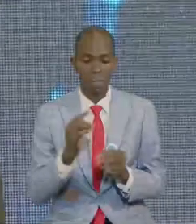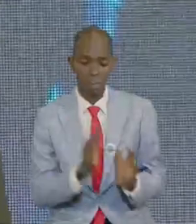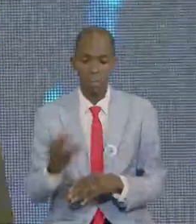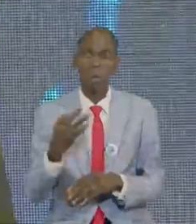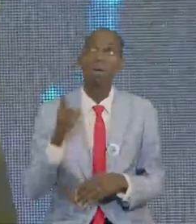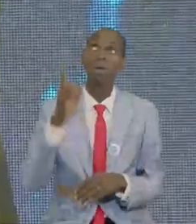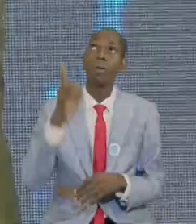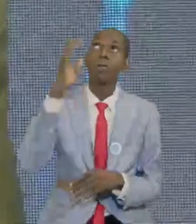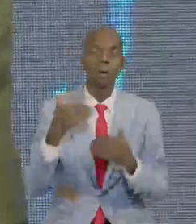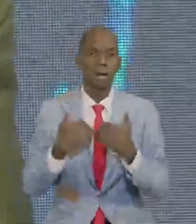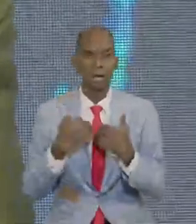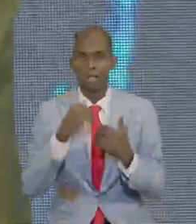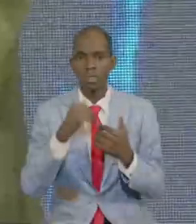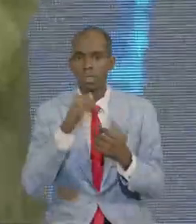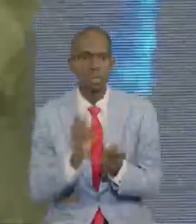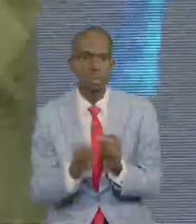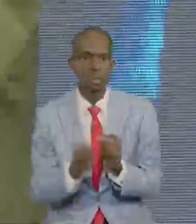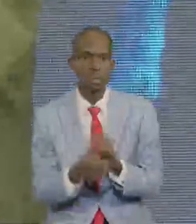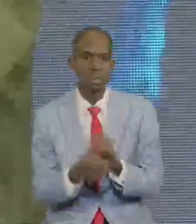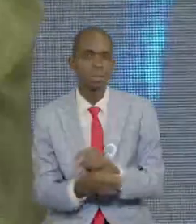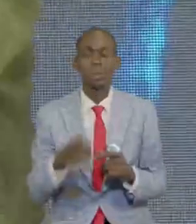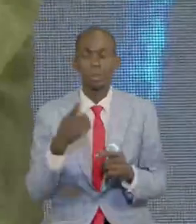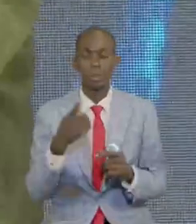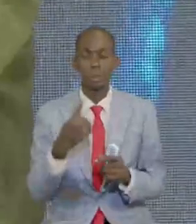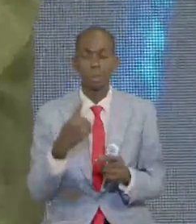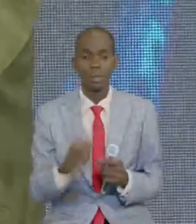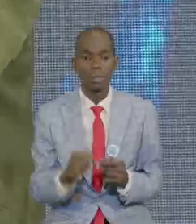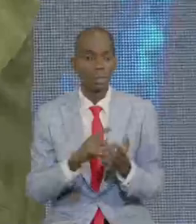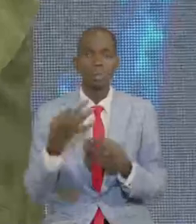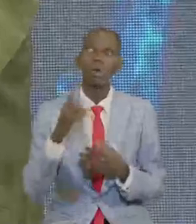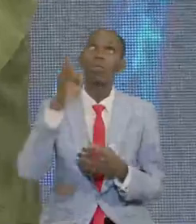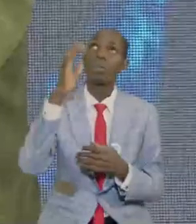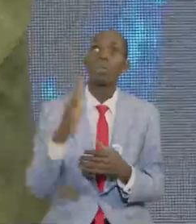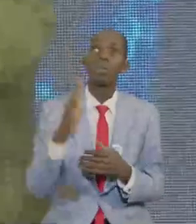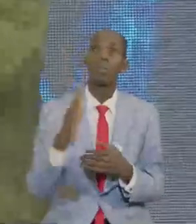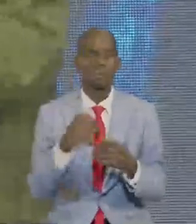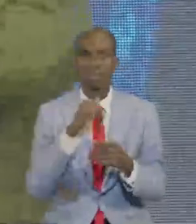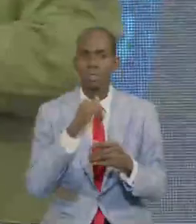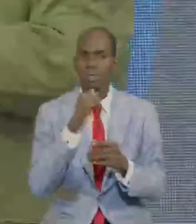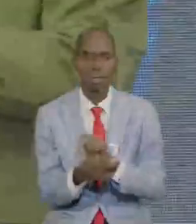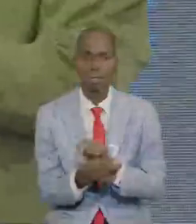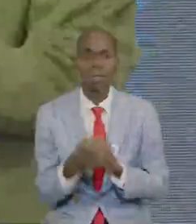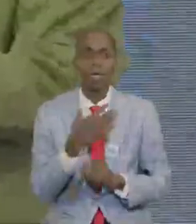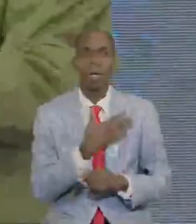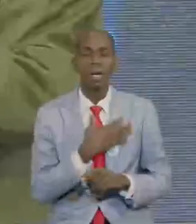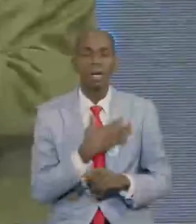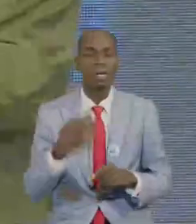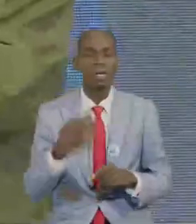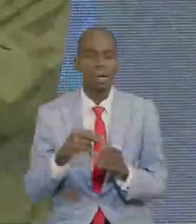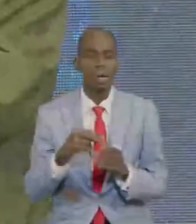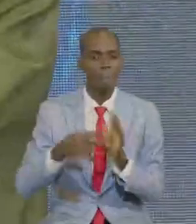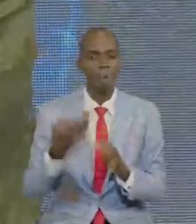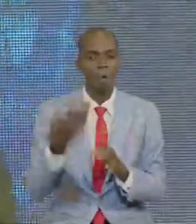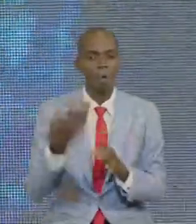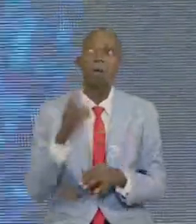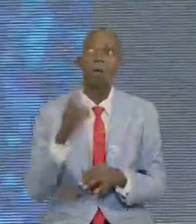not changed. Le plan de Dieu n'a pas changé. The program of God has not changed. Le programme de Dieu n'a pas changé. The purpose of God